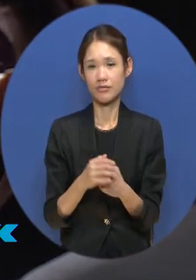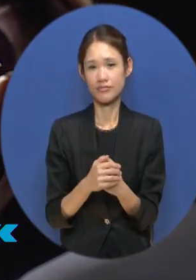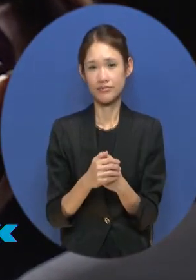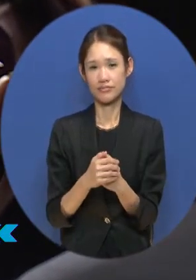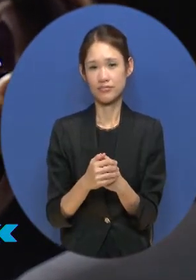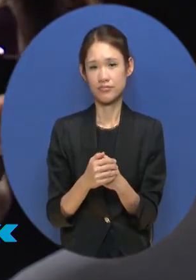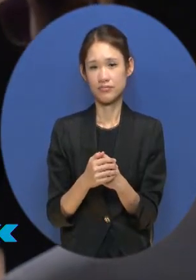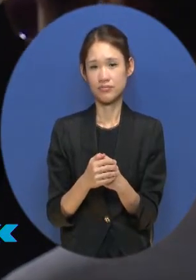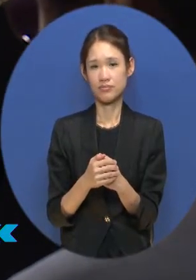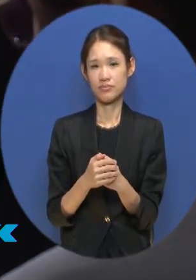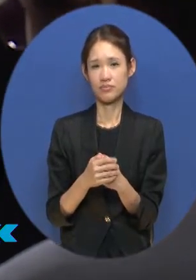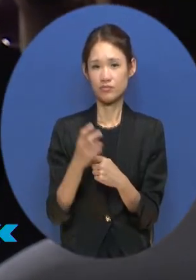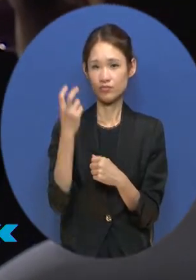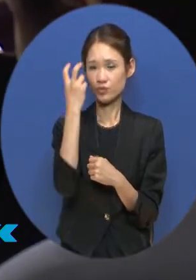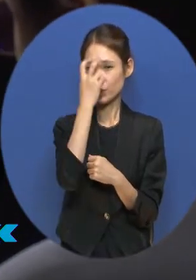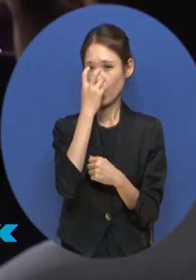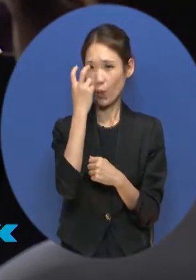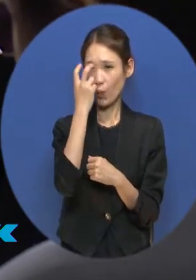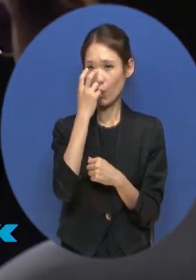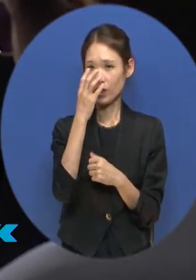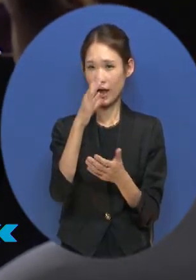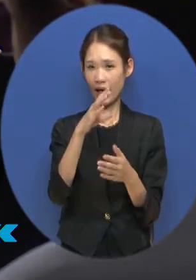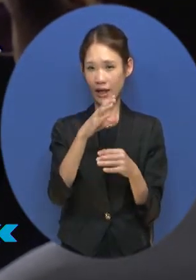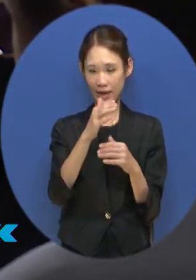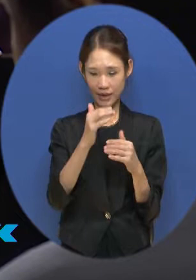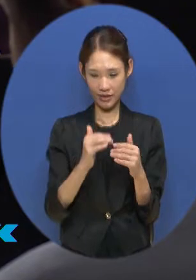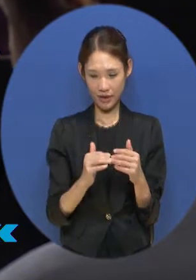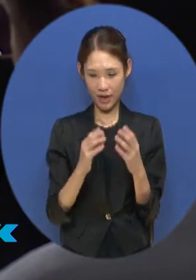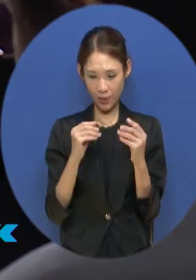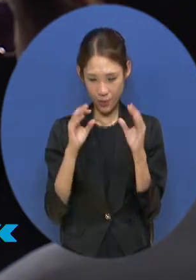그런데 이게 조사 내용에 보면은